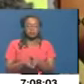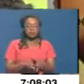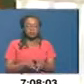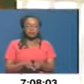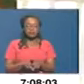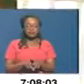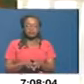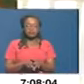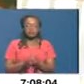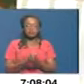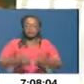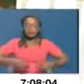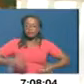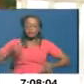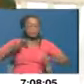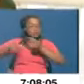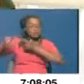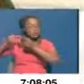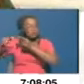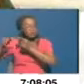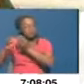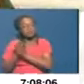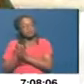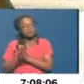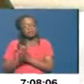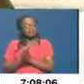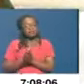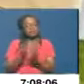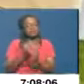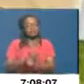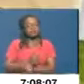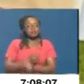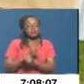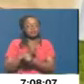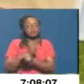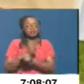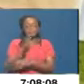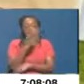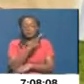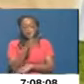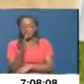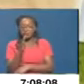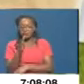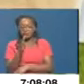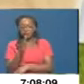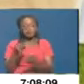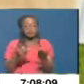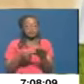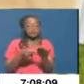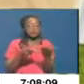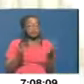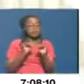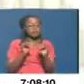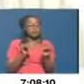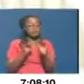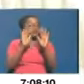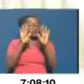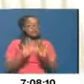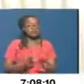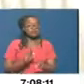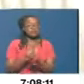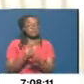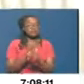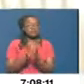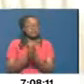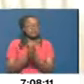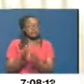young generation. Mhifadhi mkuu wa misitu nchini Julius Kamau alisema teknolojia hiyo mpya ni muhimu zaidi katika